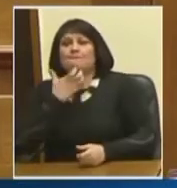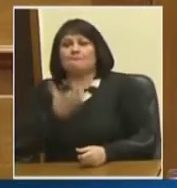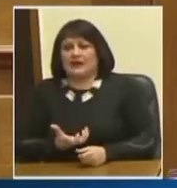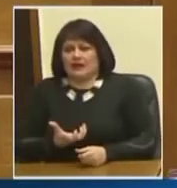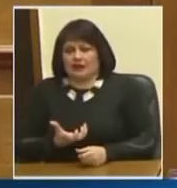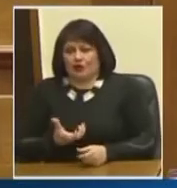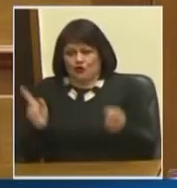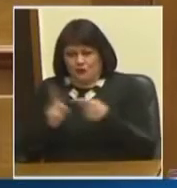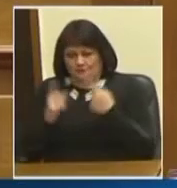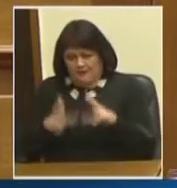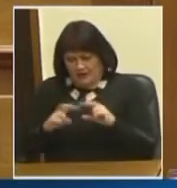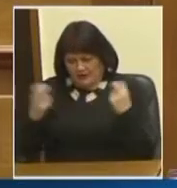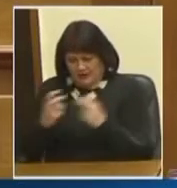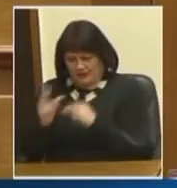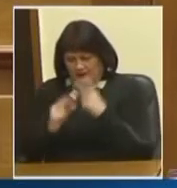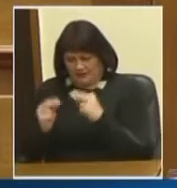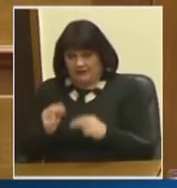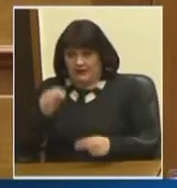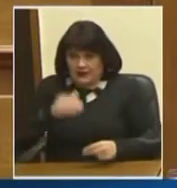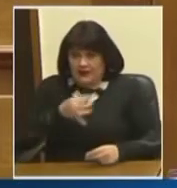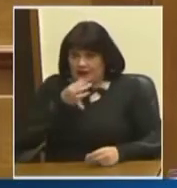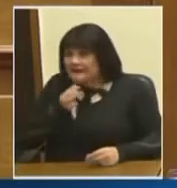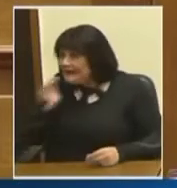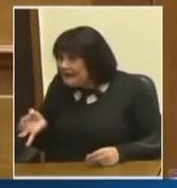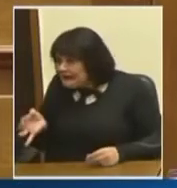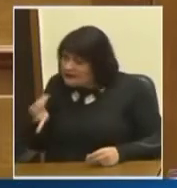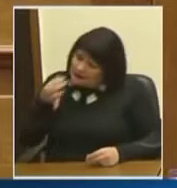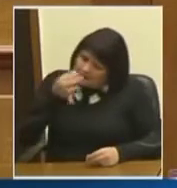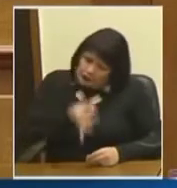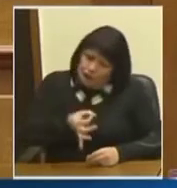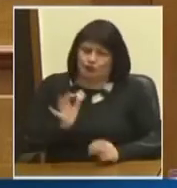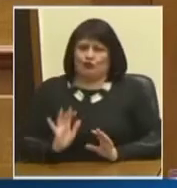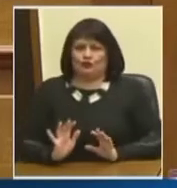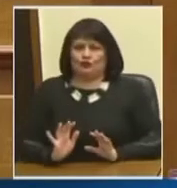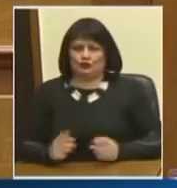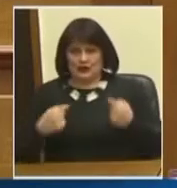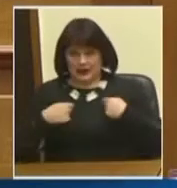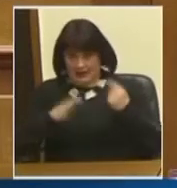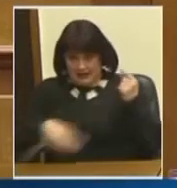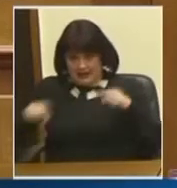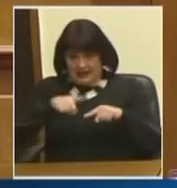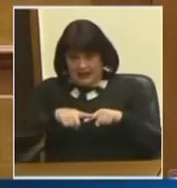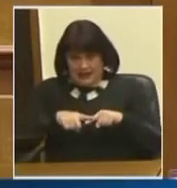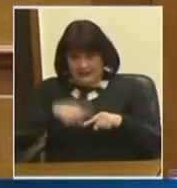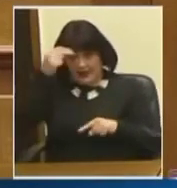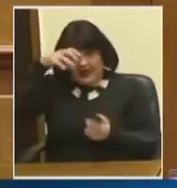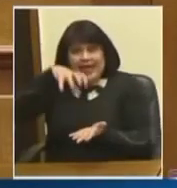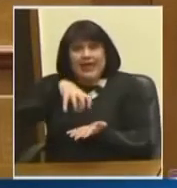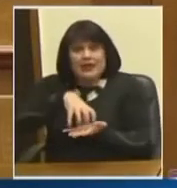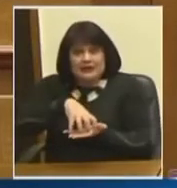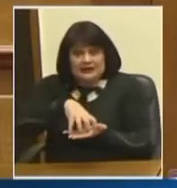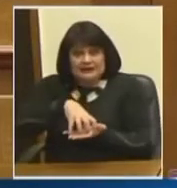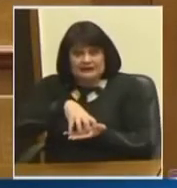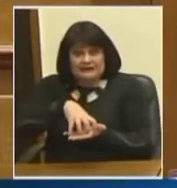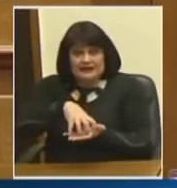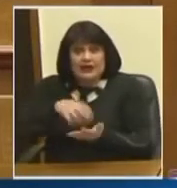Επαναλαμβάνω και εδώ πέρα στην Εθνική Αντιπροσωπεία αυτό που τους είπα. Στη δική μας χώρα η Εκκλησία